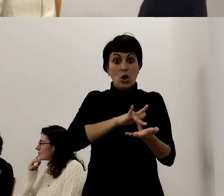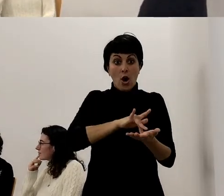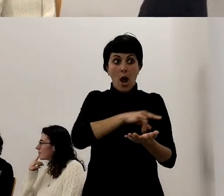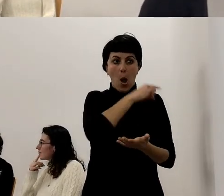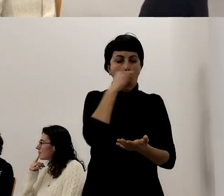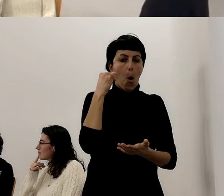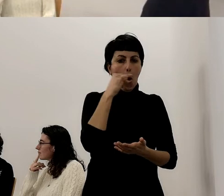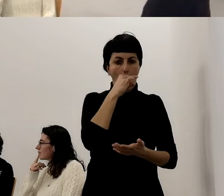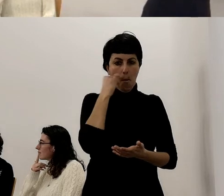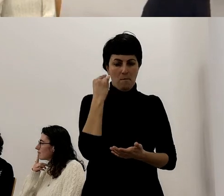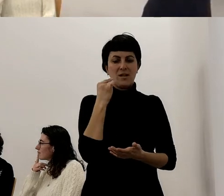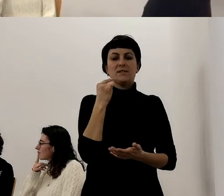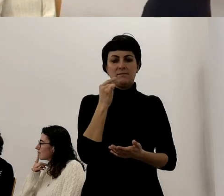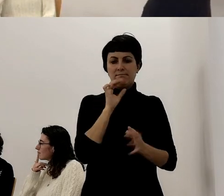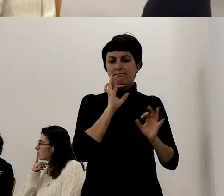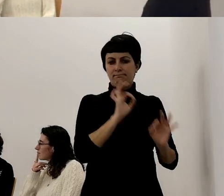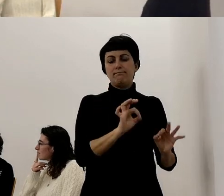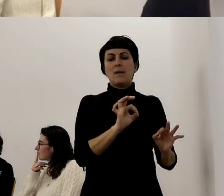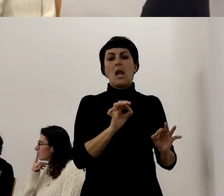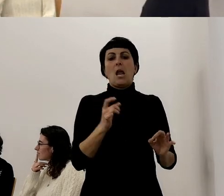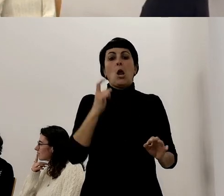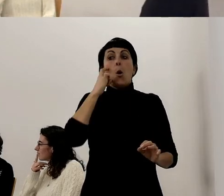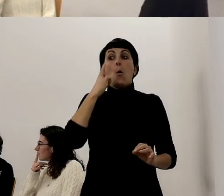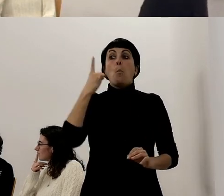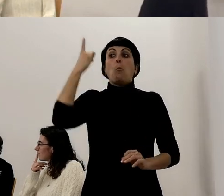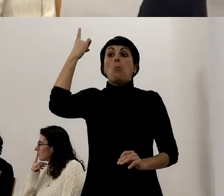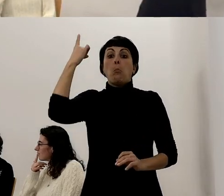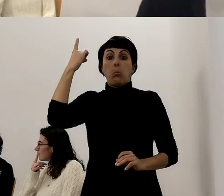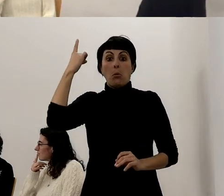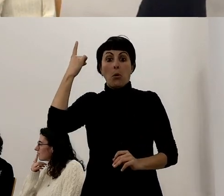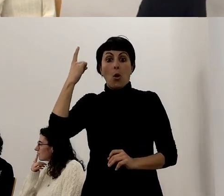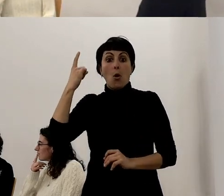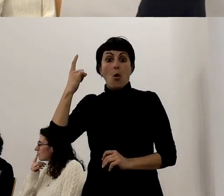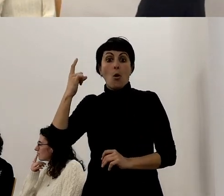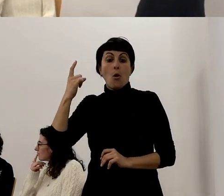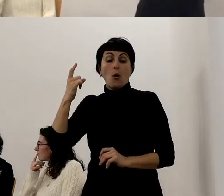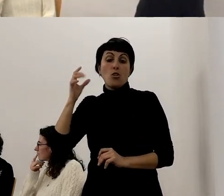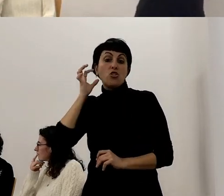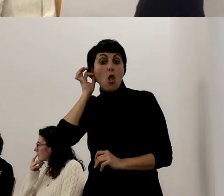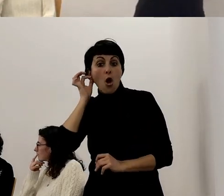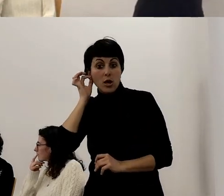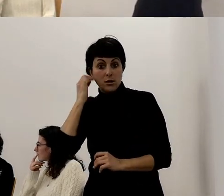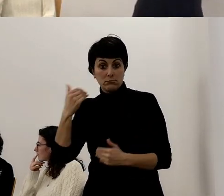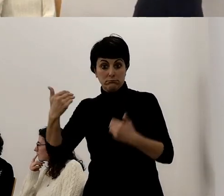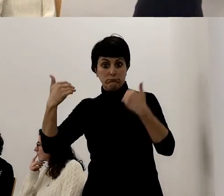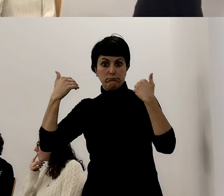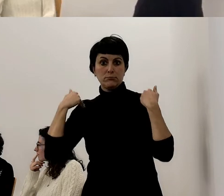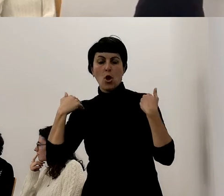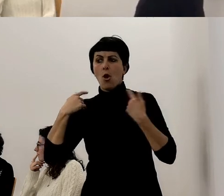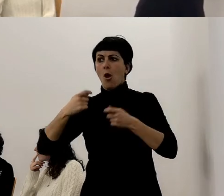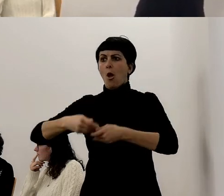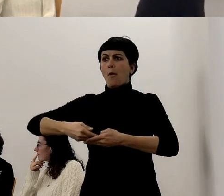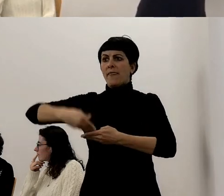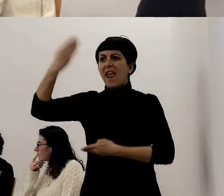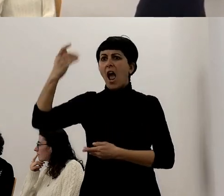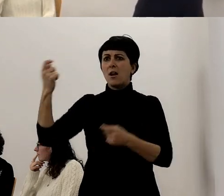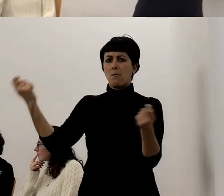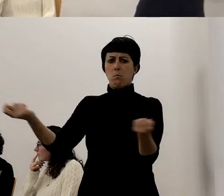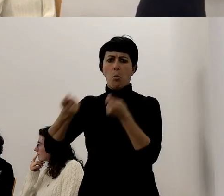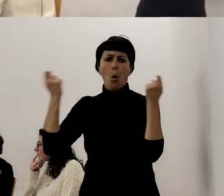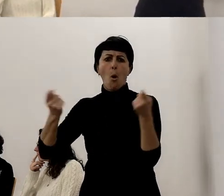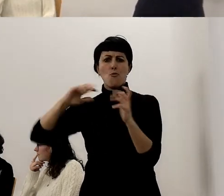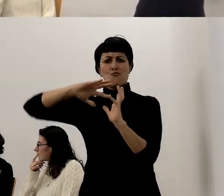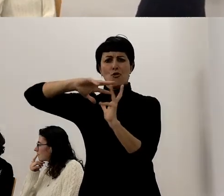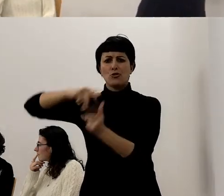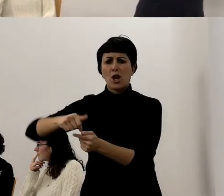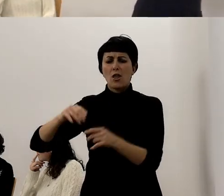homes. I esporàdicament una vegada ho han fet quatre dones. I ha sortit al diari, ha sortit a les notícies,